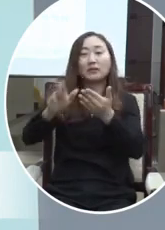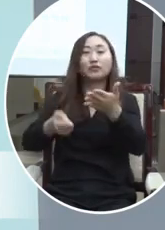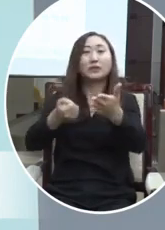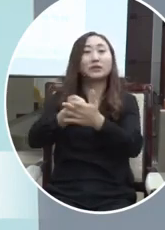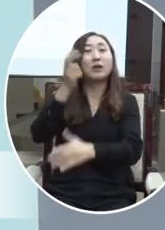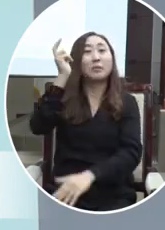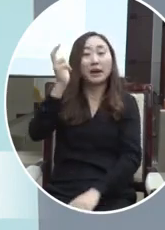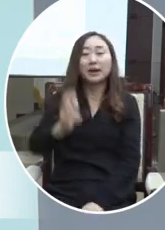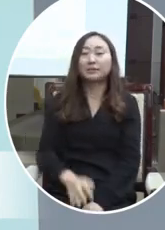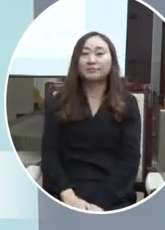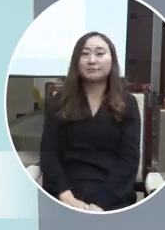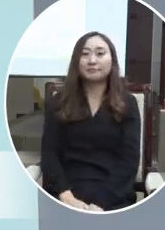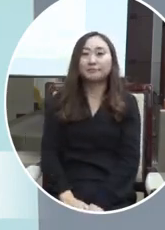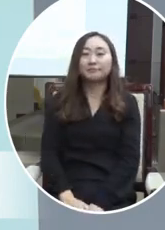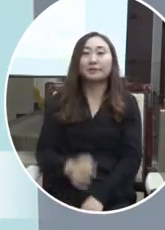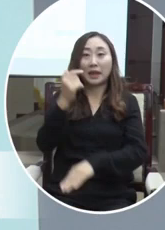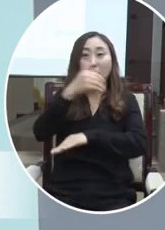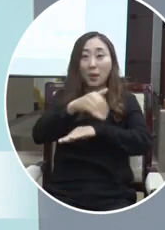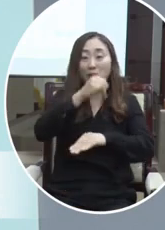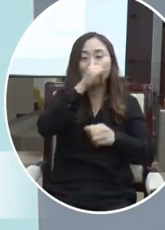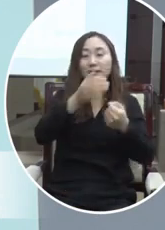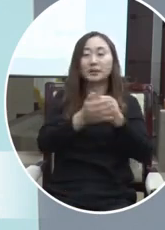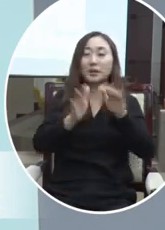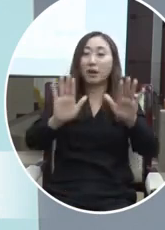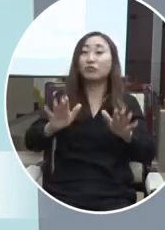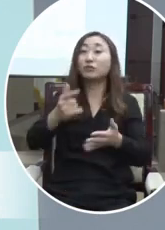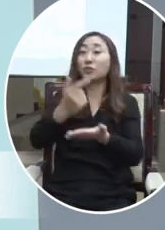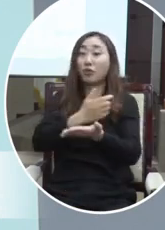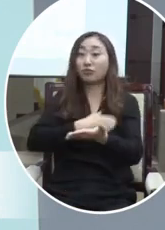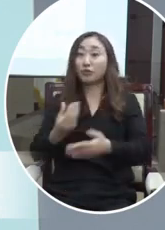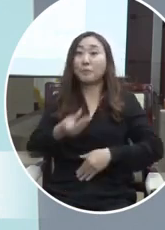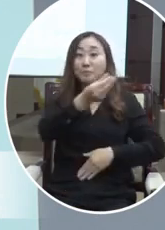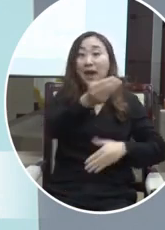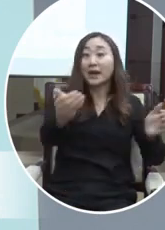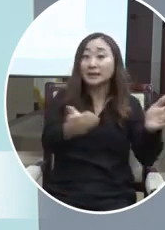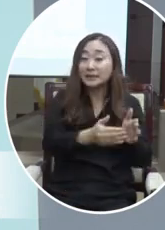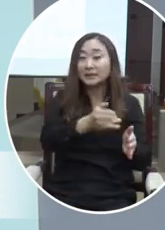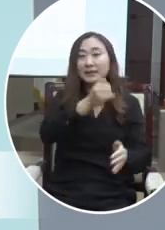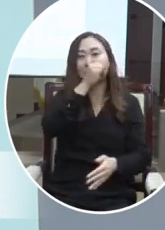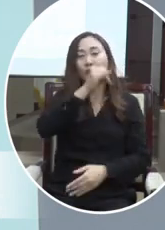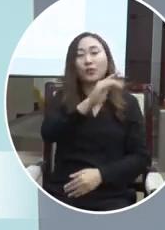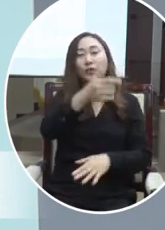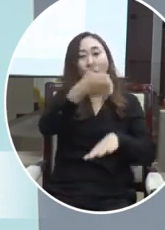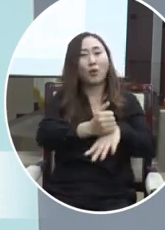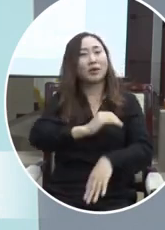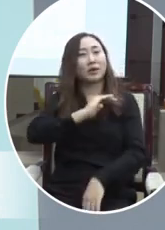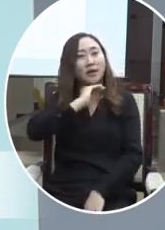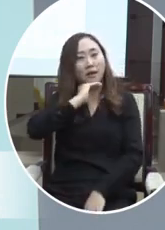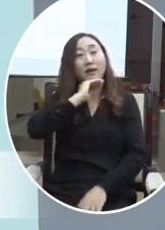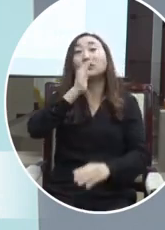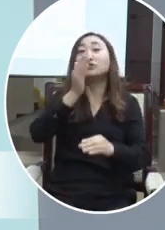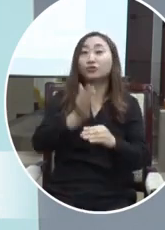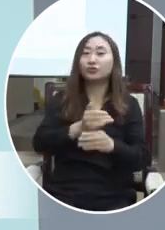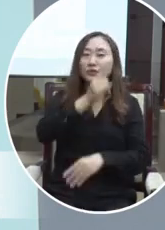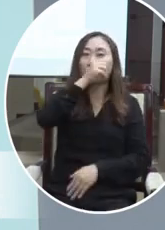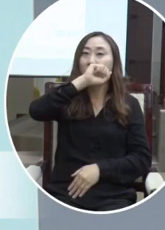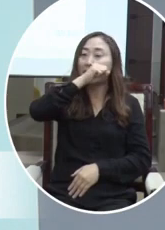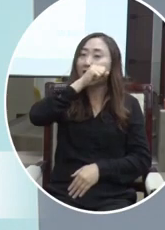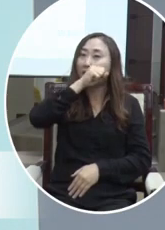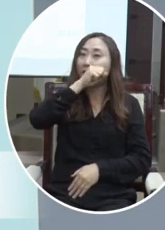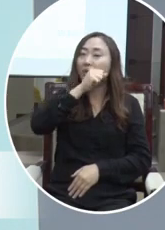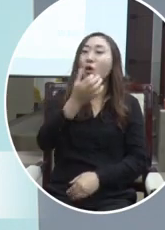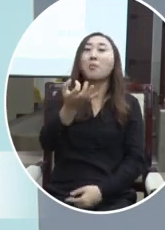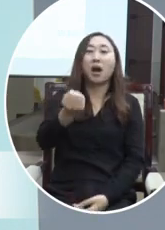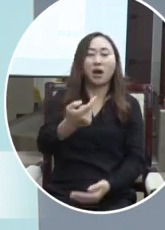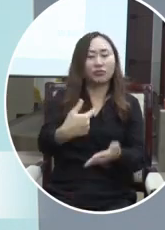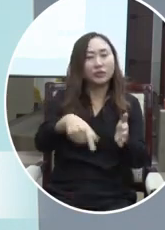확정할 예정입니다. 우리 구도 이번에 참여 의향서를 접수했고 그 결과를 기다리는 중입니다. 그 예산